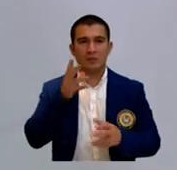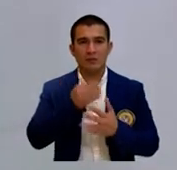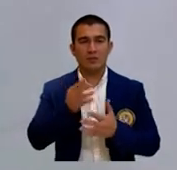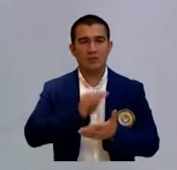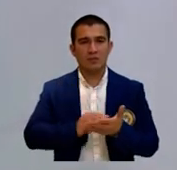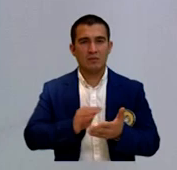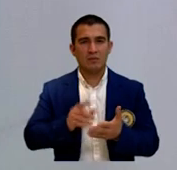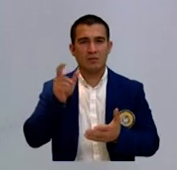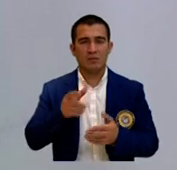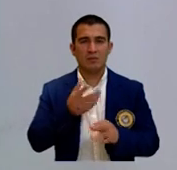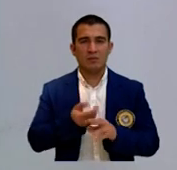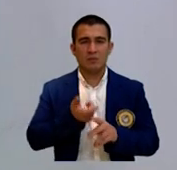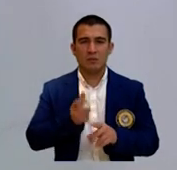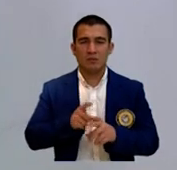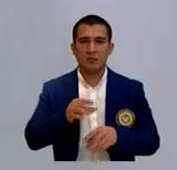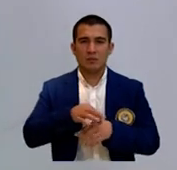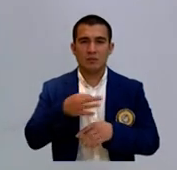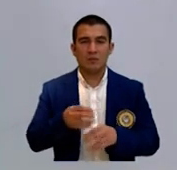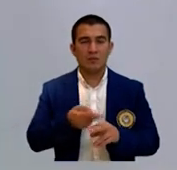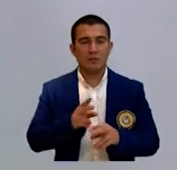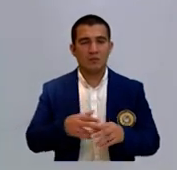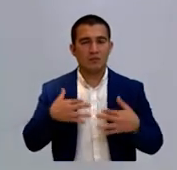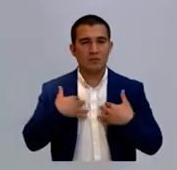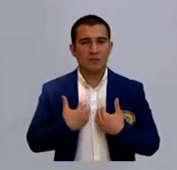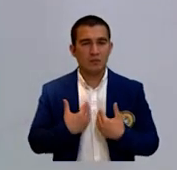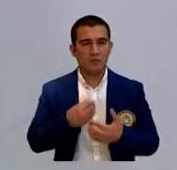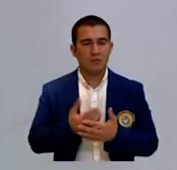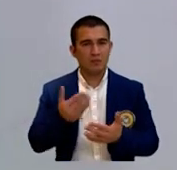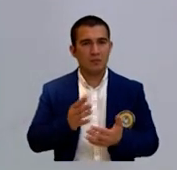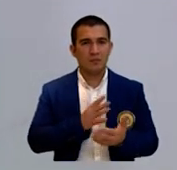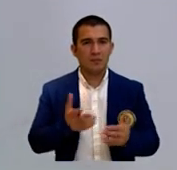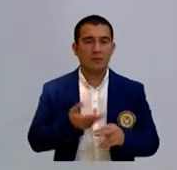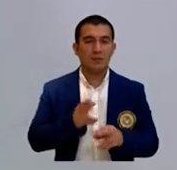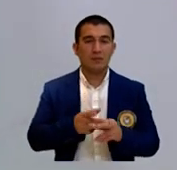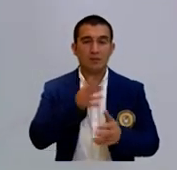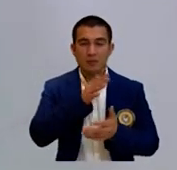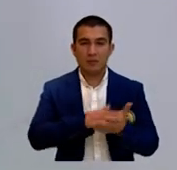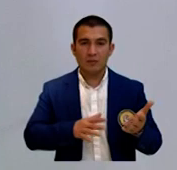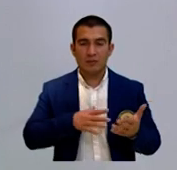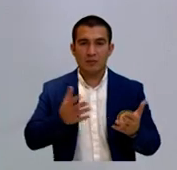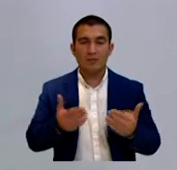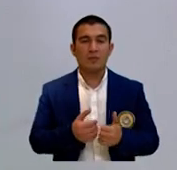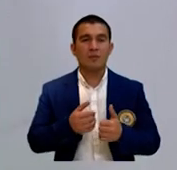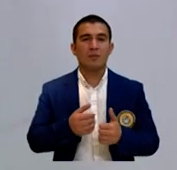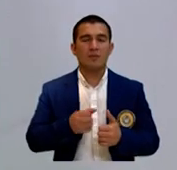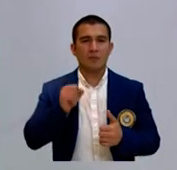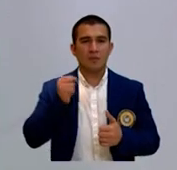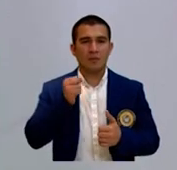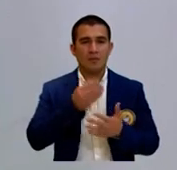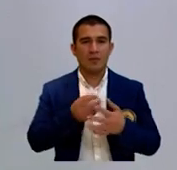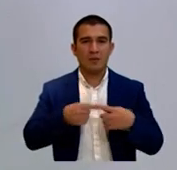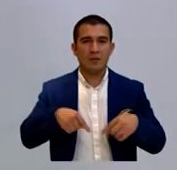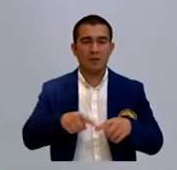namoyandalarining achchiq bir qismati edi. Yana bu davrda yashab adabiyot